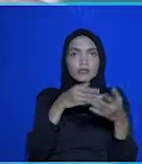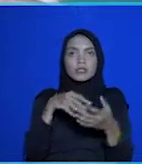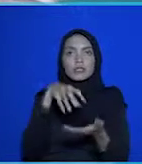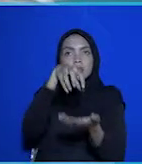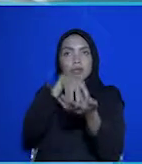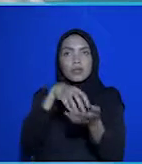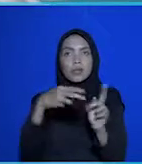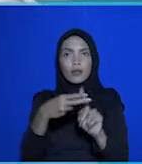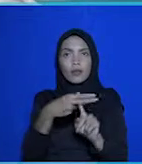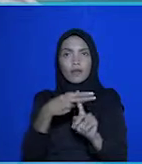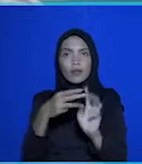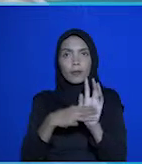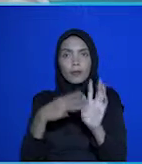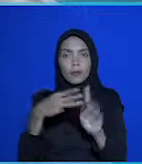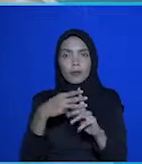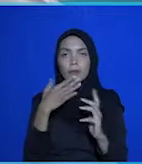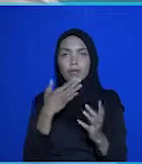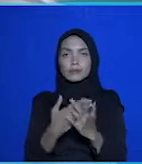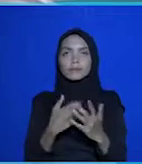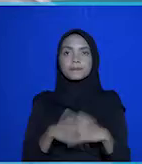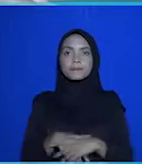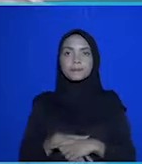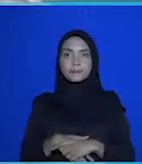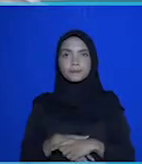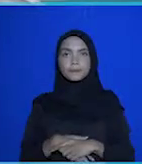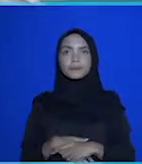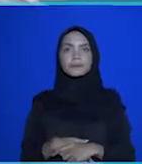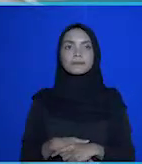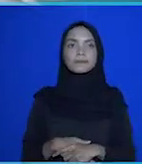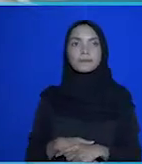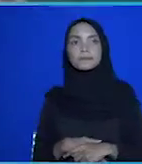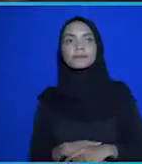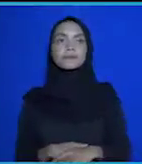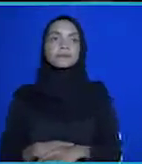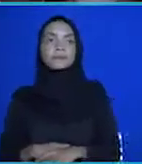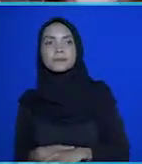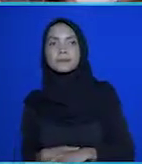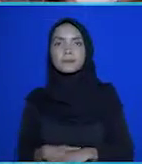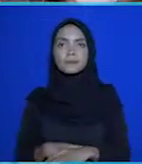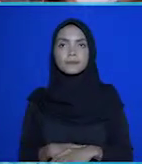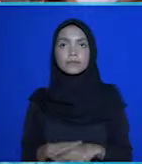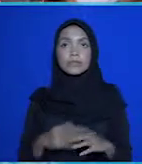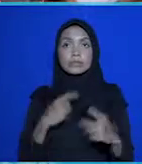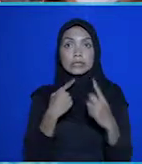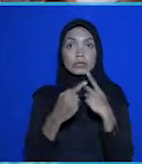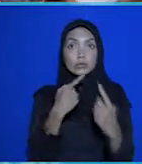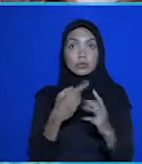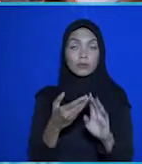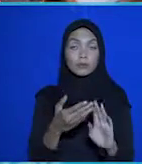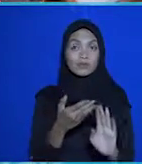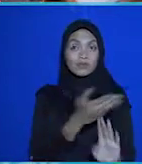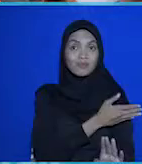FNB 9 ini. Sekian, terima kasih. Wassalamualaikum warahmatullahi wabarakatuh. Mengawali diskusi